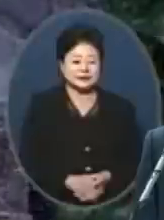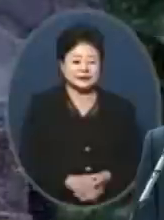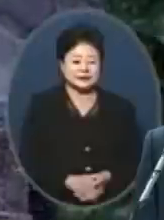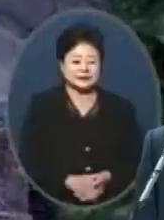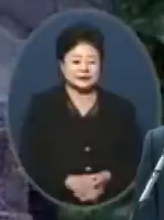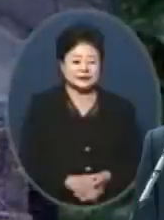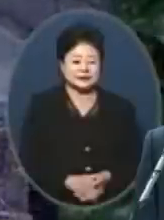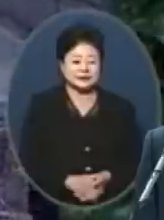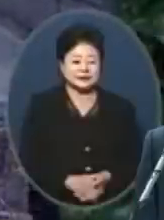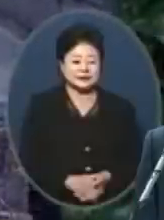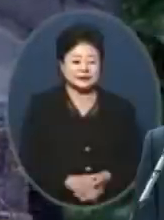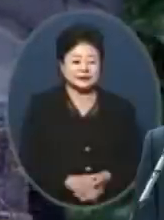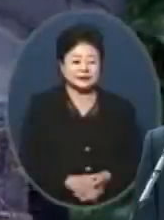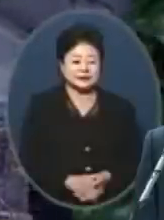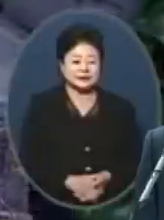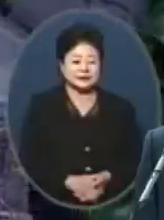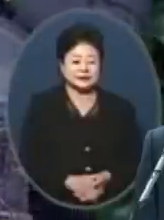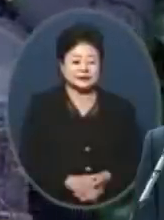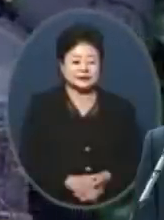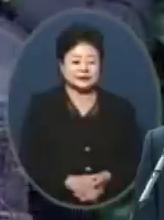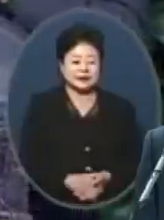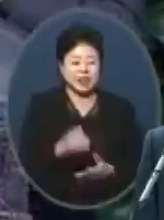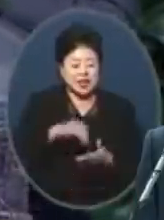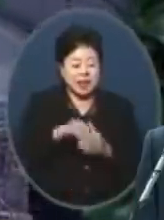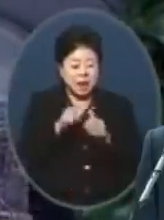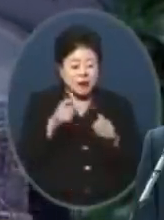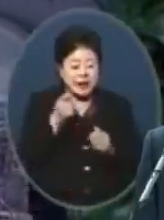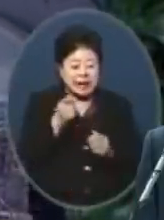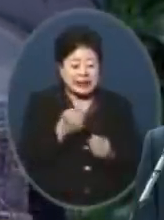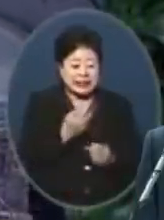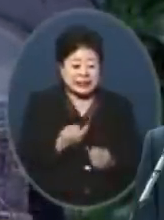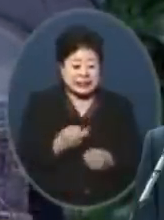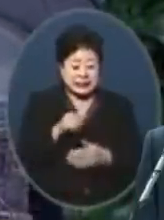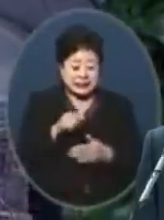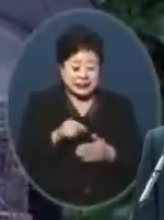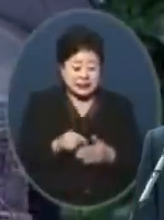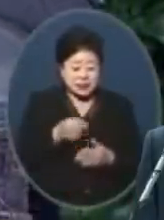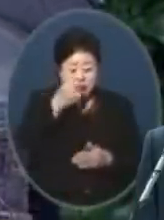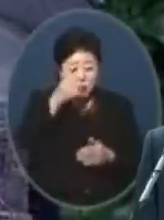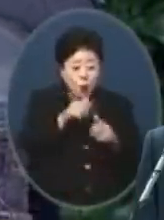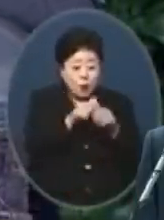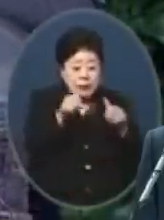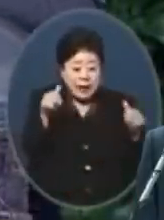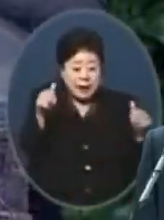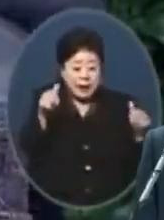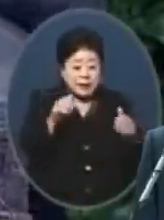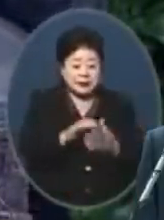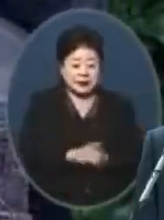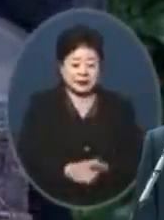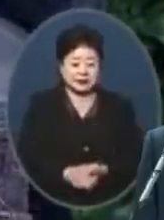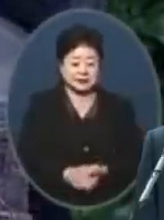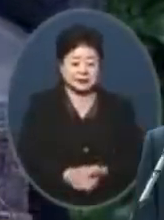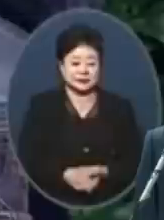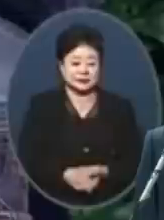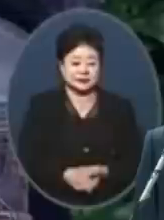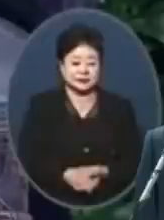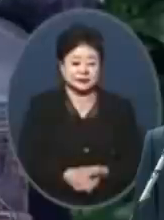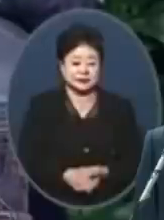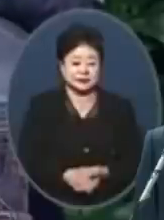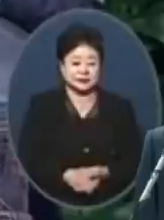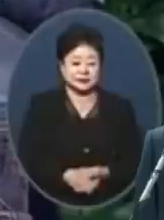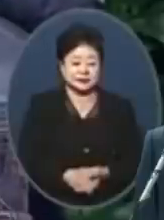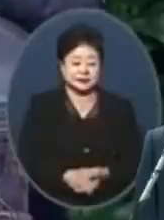safely. 야곱의 열한째 아들이 요셉이었습니다. So Joseph was